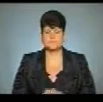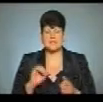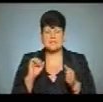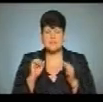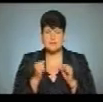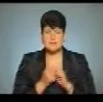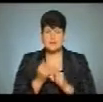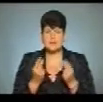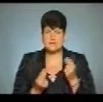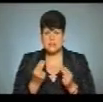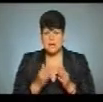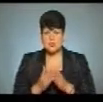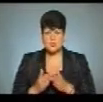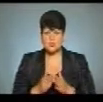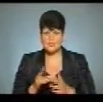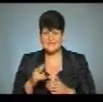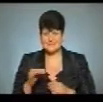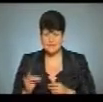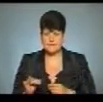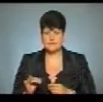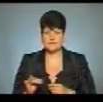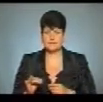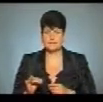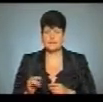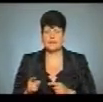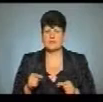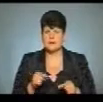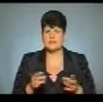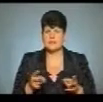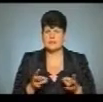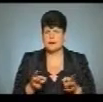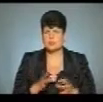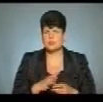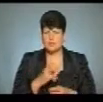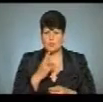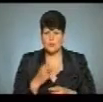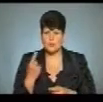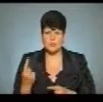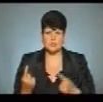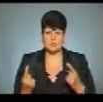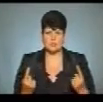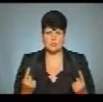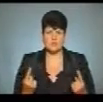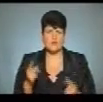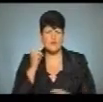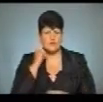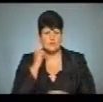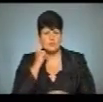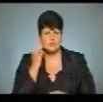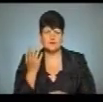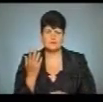Запам'яталася гра «Сусіди», і там, де треба було показувати один одному вуха,